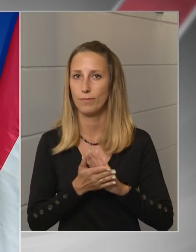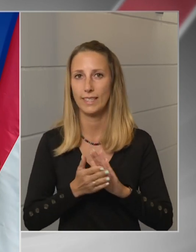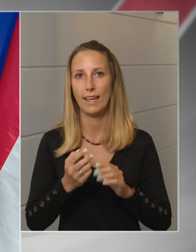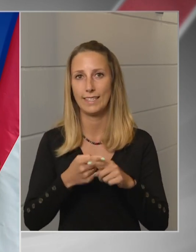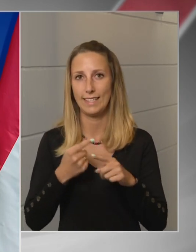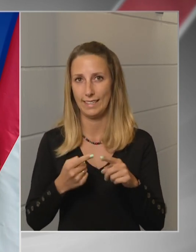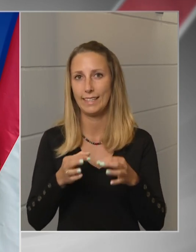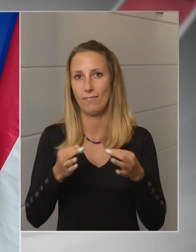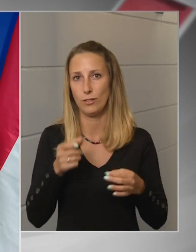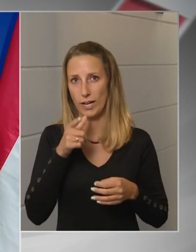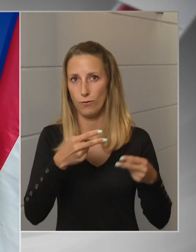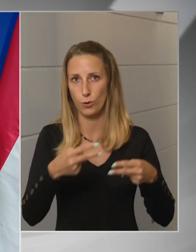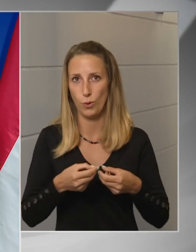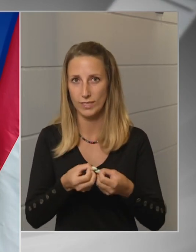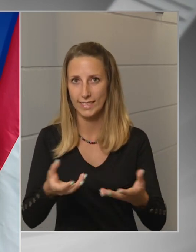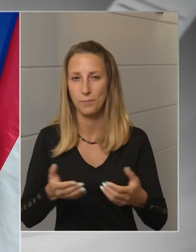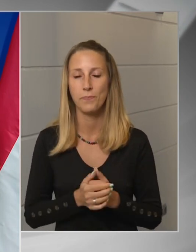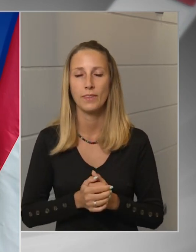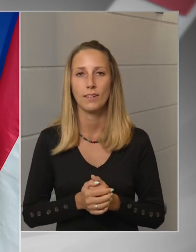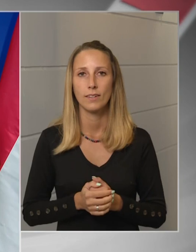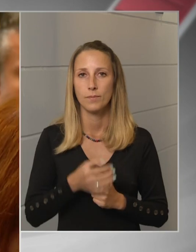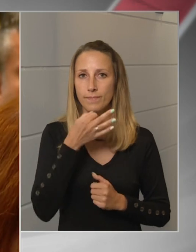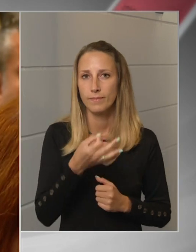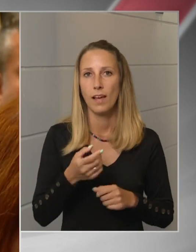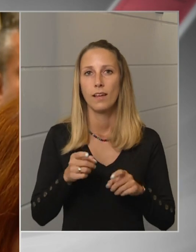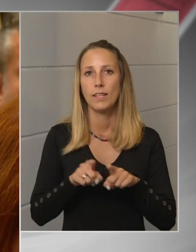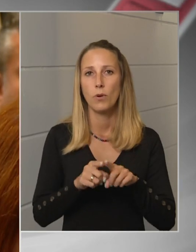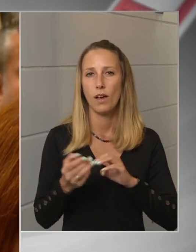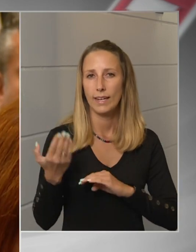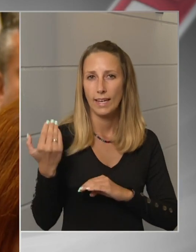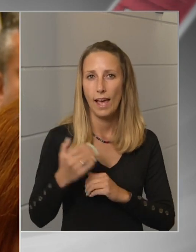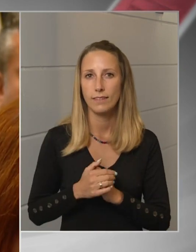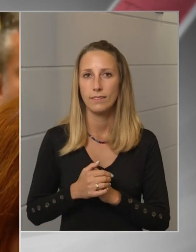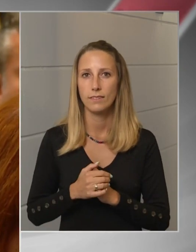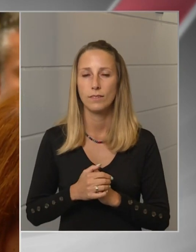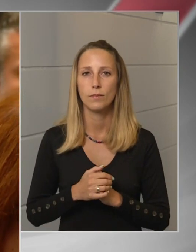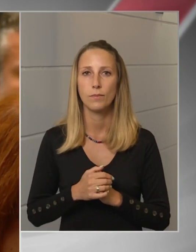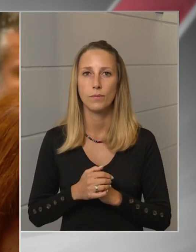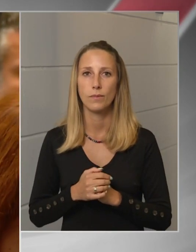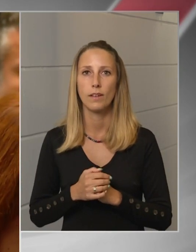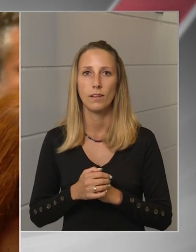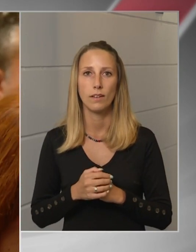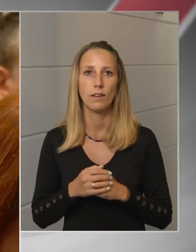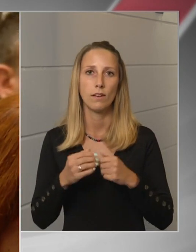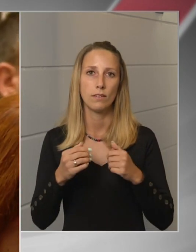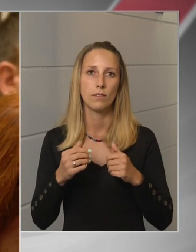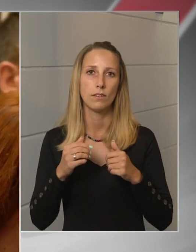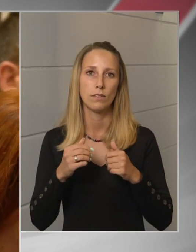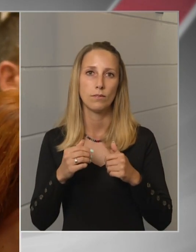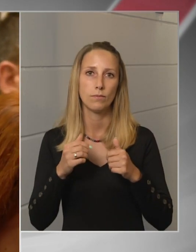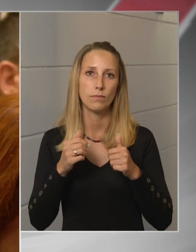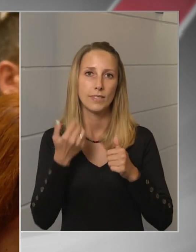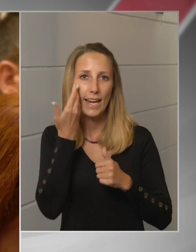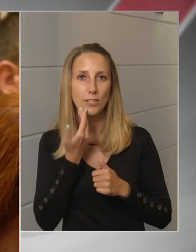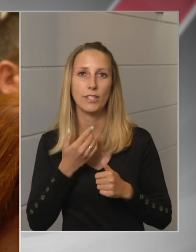nyilvánosságra fogunk hozni. Nem olyan régen, hát szerénységre vonatkozó tanácsot adott Mészáros